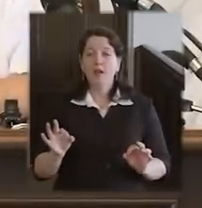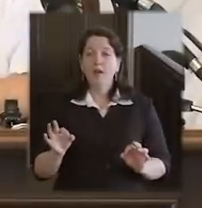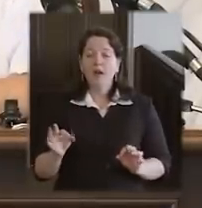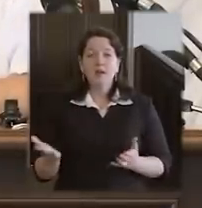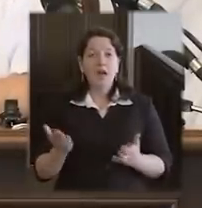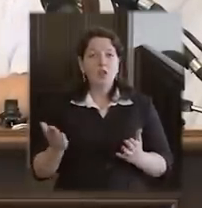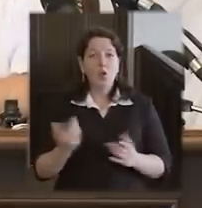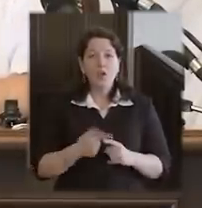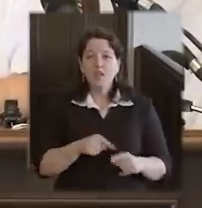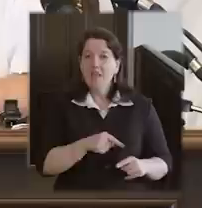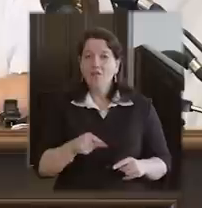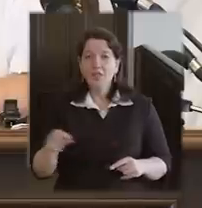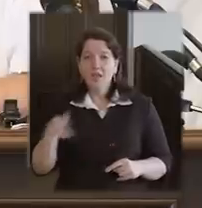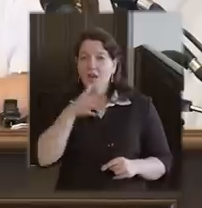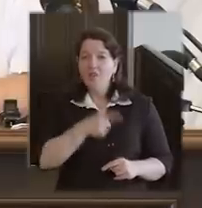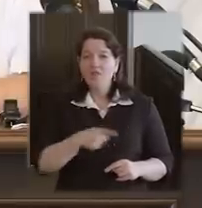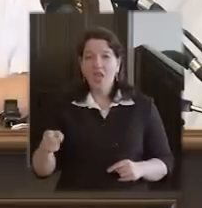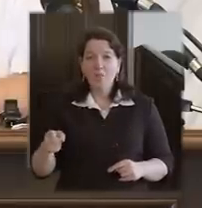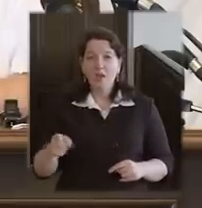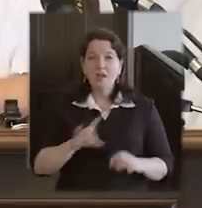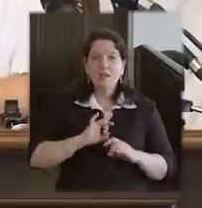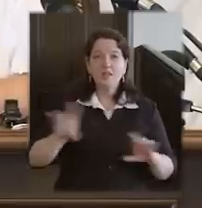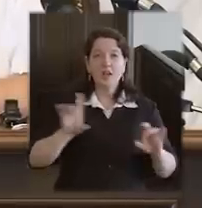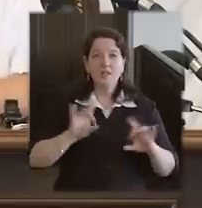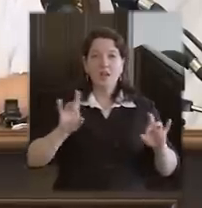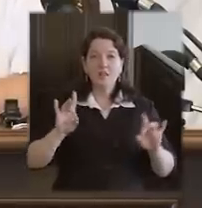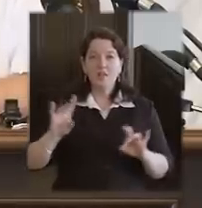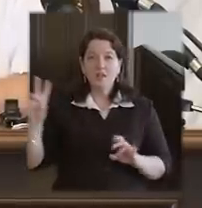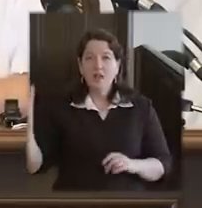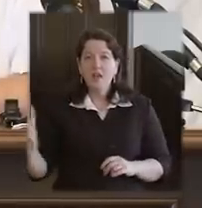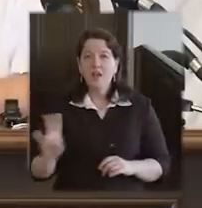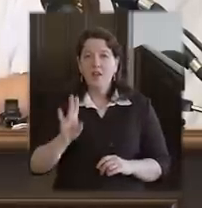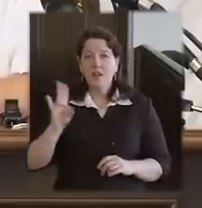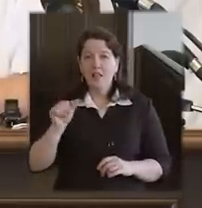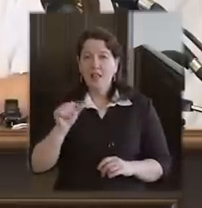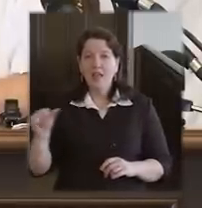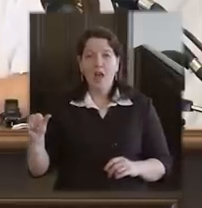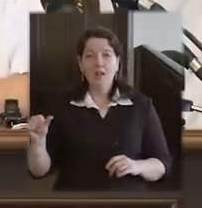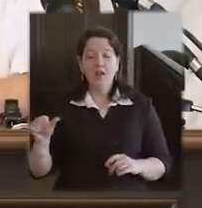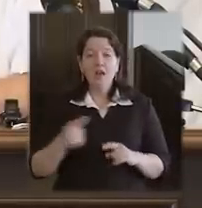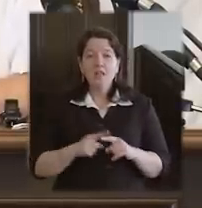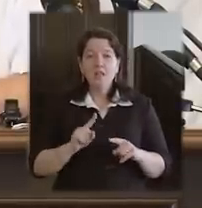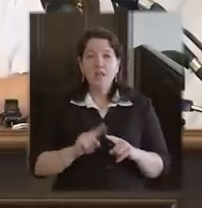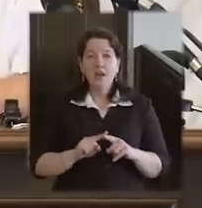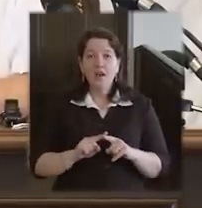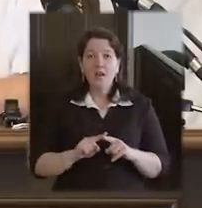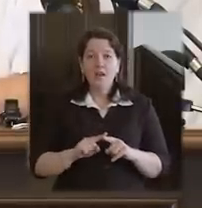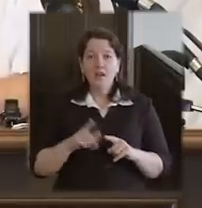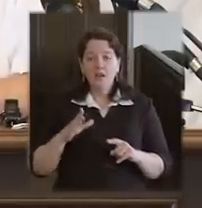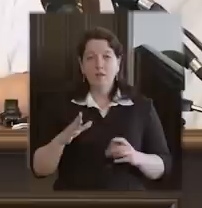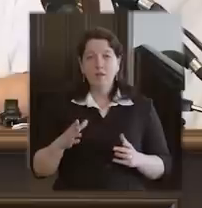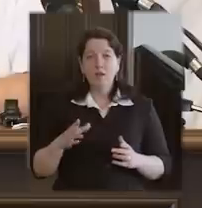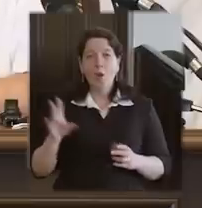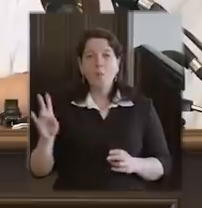первая истина, которой изо всей силы проповедует религия. В частности, я буду говорить от